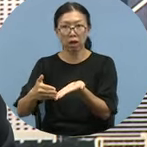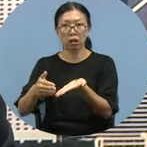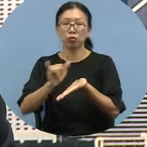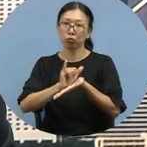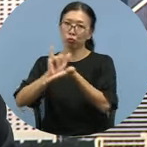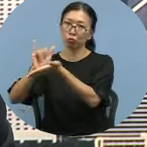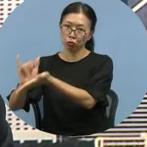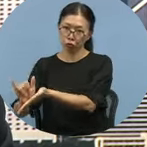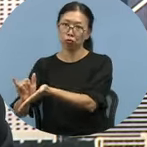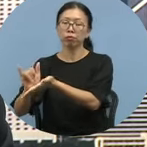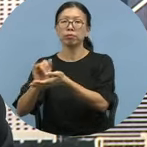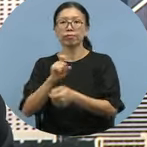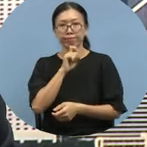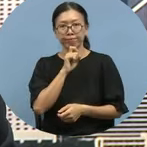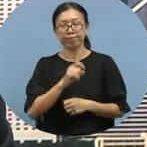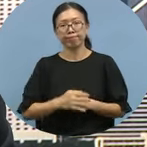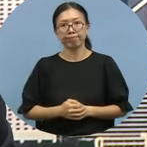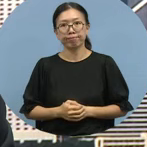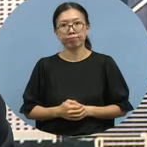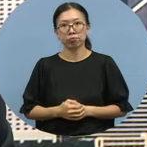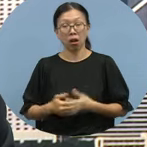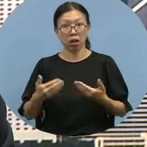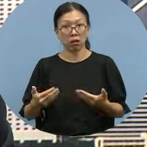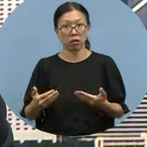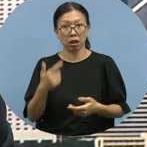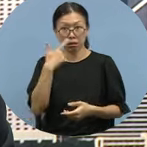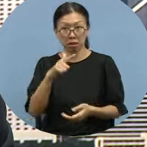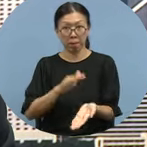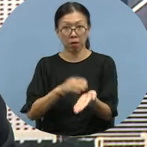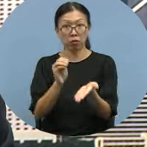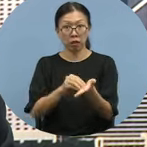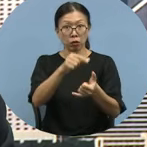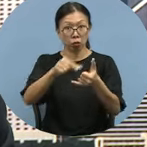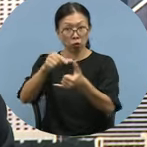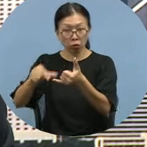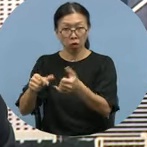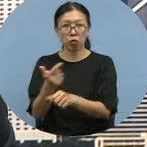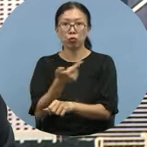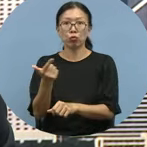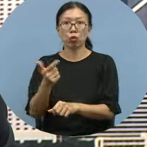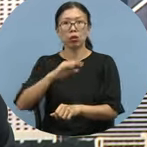安排病人咧係入院嘅。而家我哋新確診嘅個案咧，大部分咧